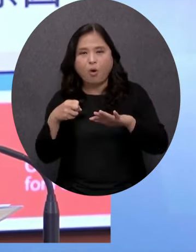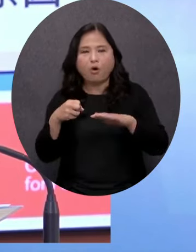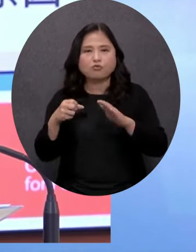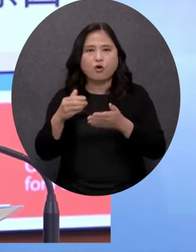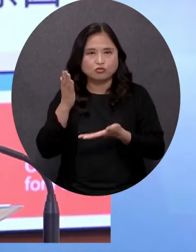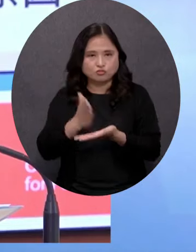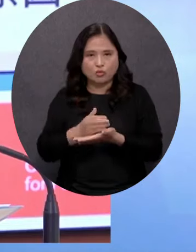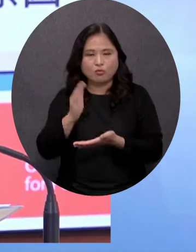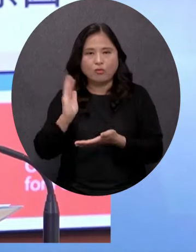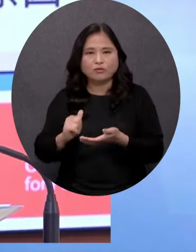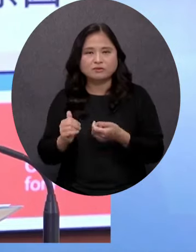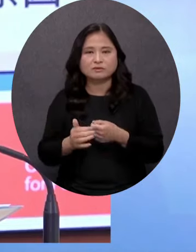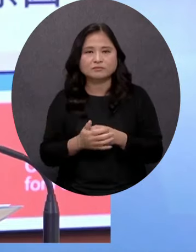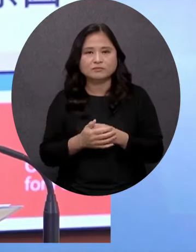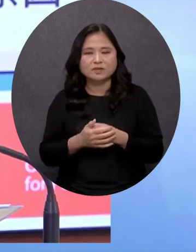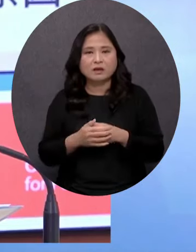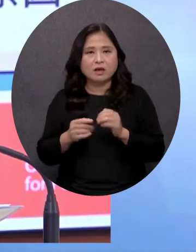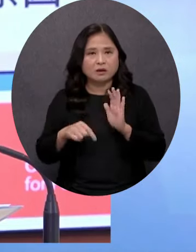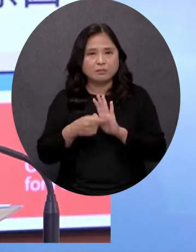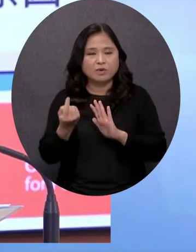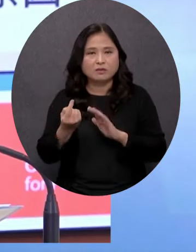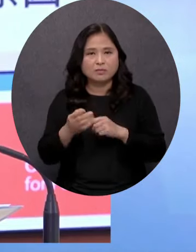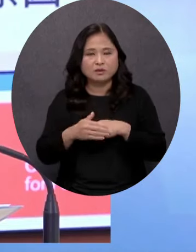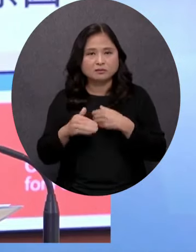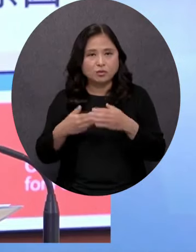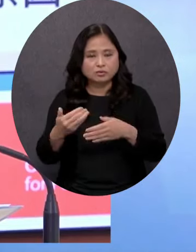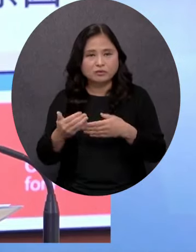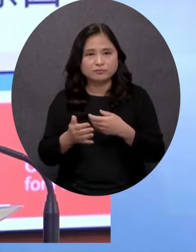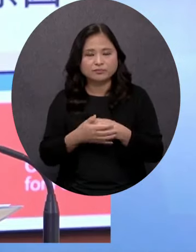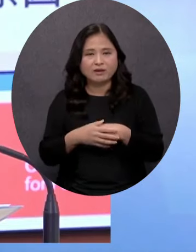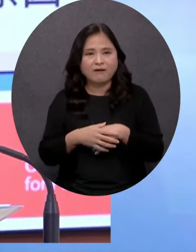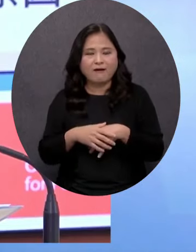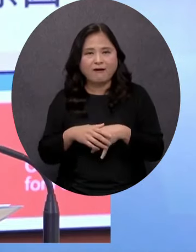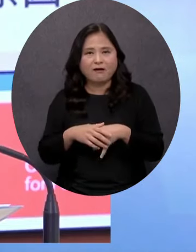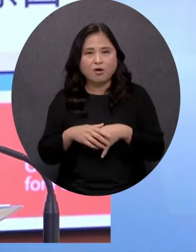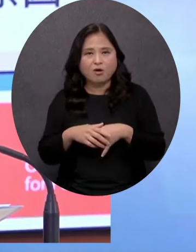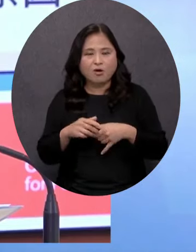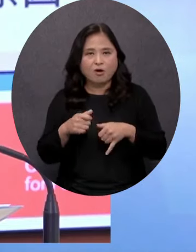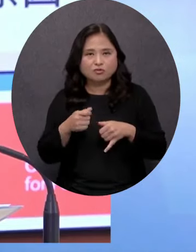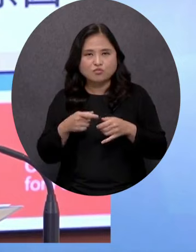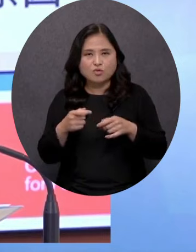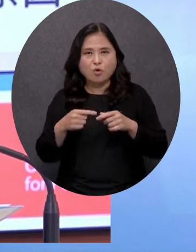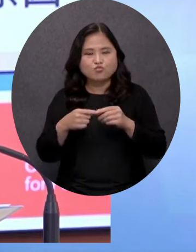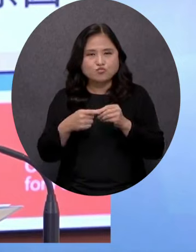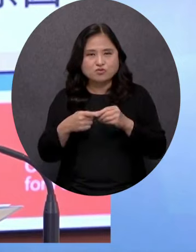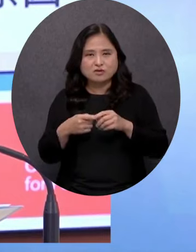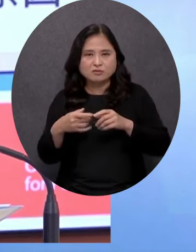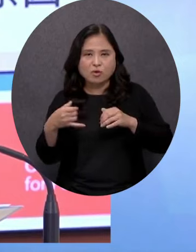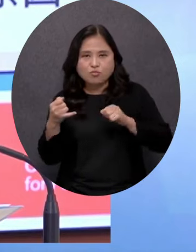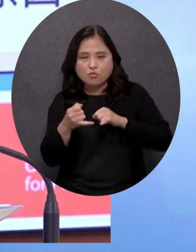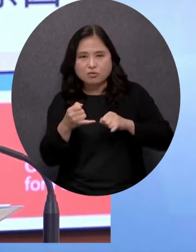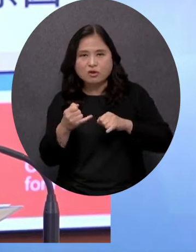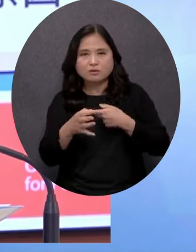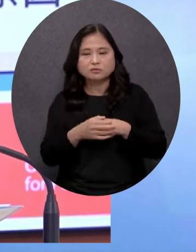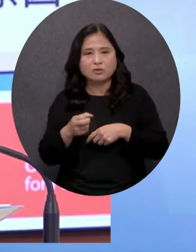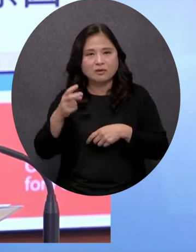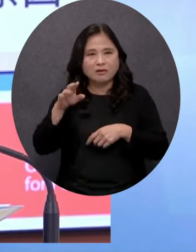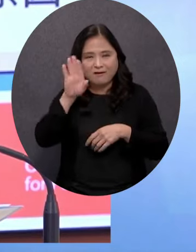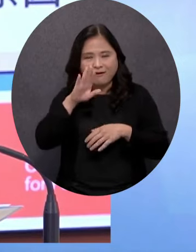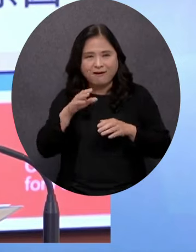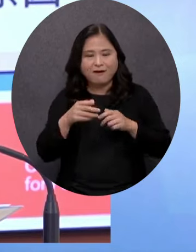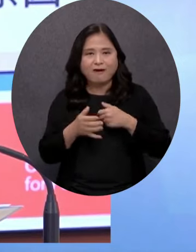絡，亦都可以避免隨後的勒索軟件攻擊，同埋黑客係查閲